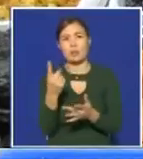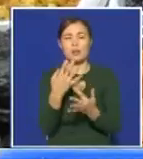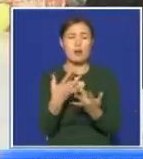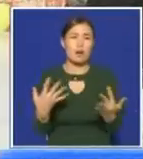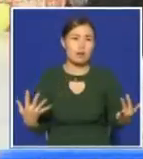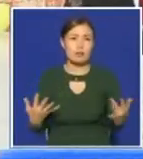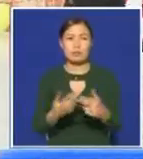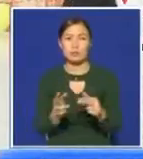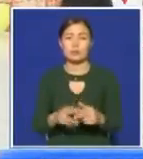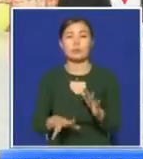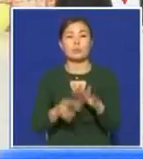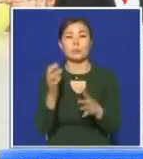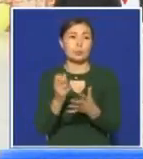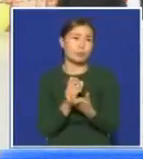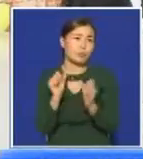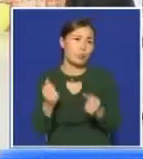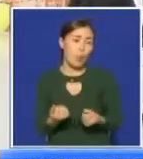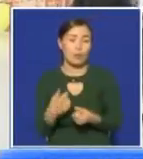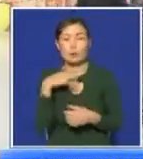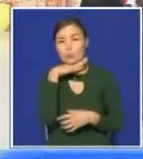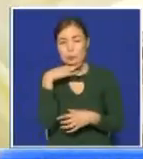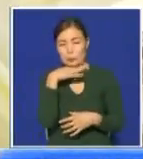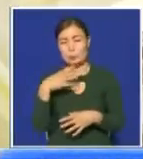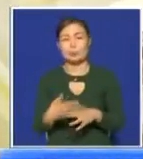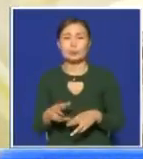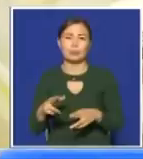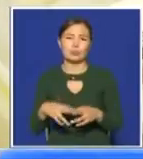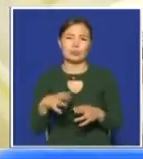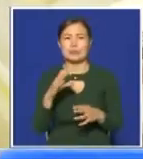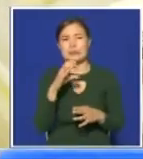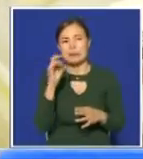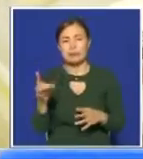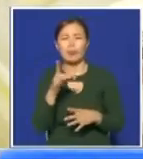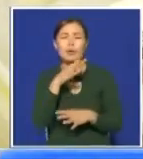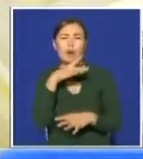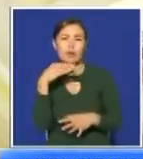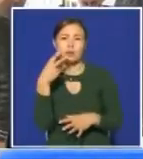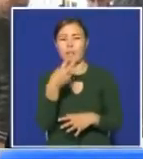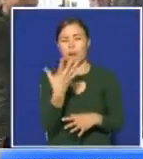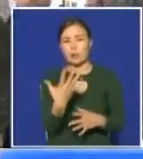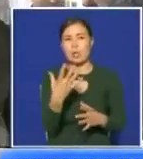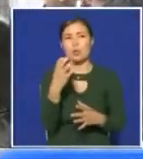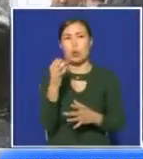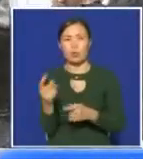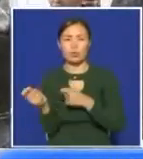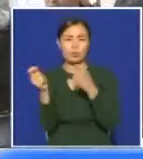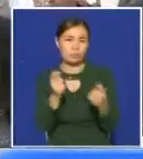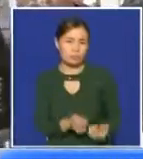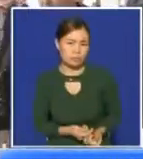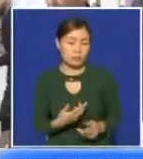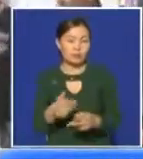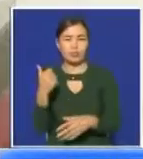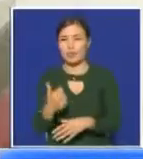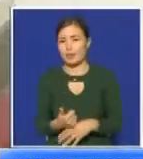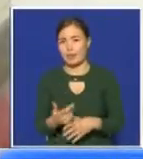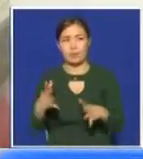бәрін жәрмеңкеден таба аласыз. Әсіресе ет өнімдері мен ірімшіктің түр-түрі бар. Мәселен, ірімшіктің 25 сорты әкелінген. Бастысы